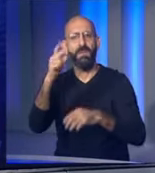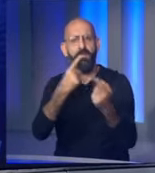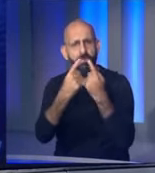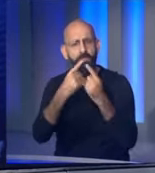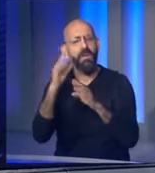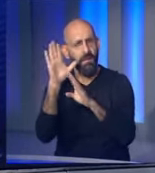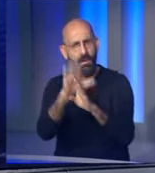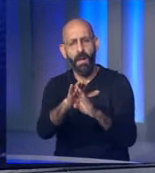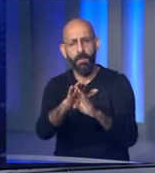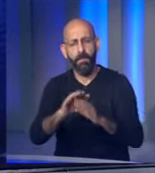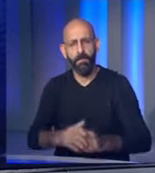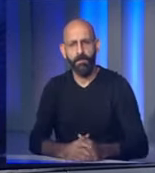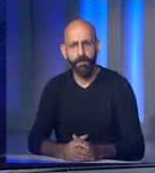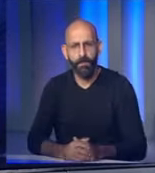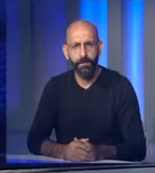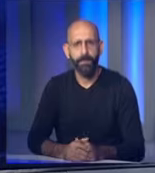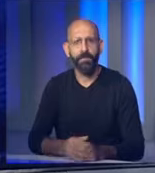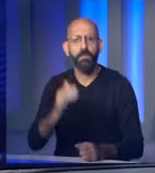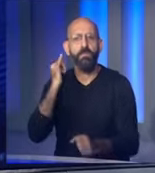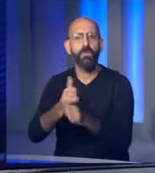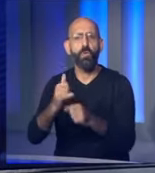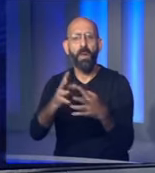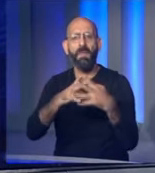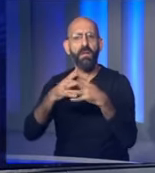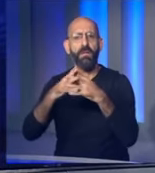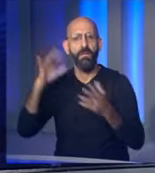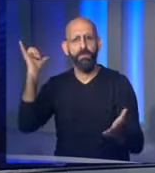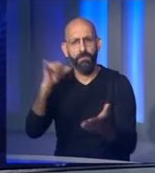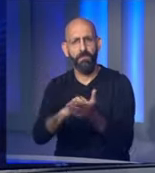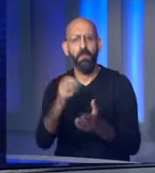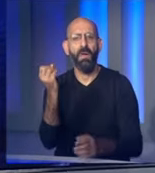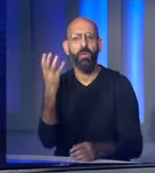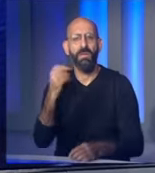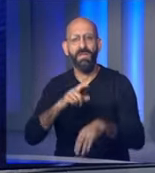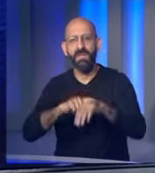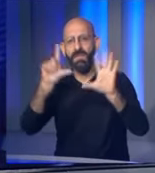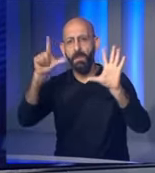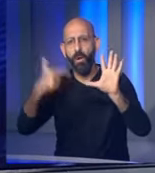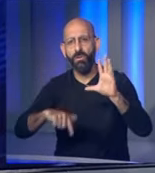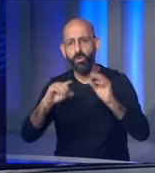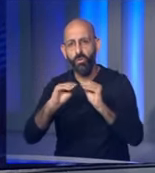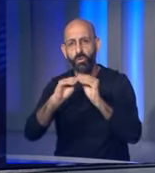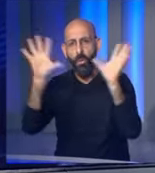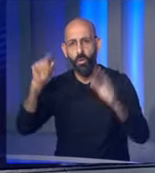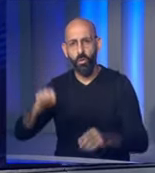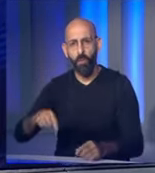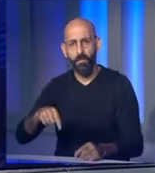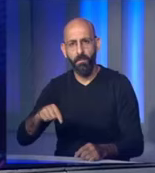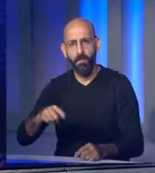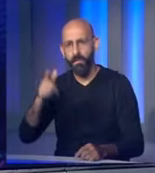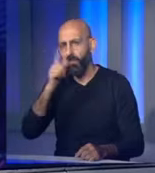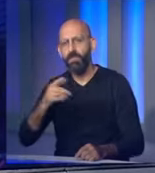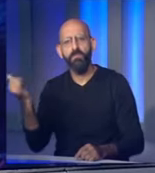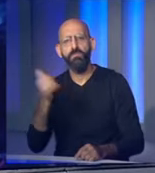دعم السعوديه للبنان اذا الموفد الرئاسي الامريكي اموس هوك ستين الذي وصل الى بيروت عند السابعه